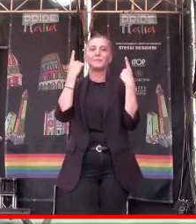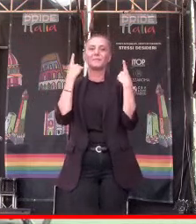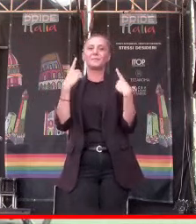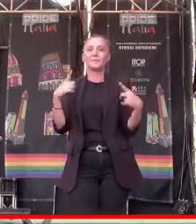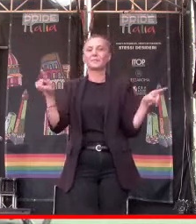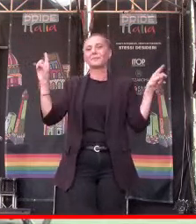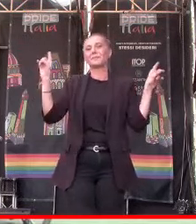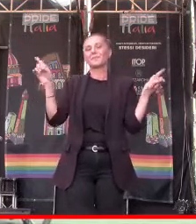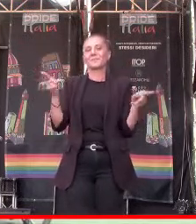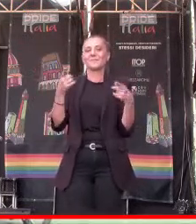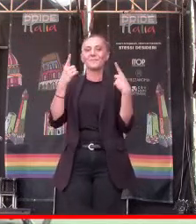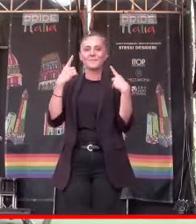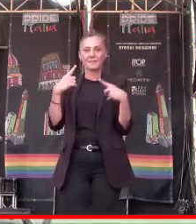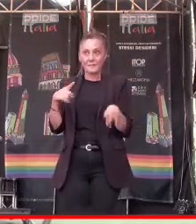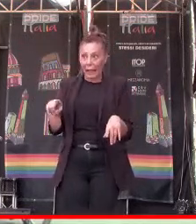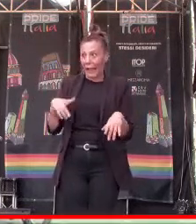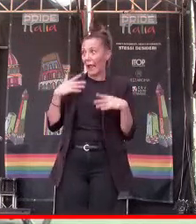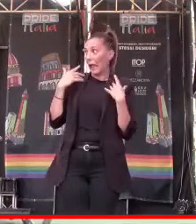Ma qua abbiamo.